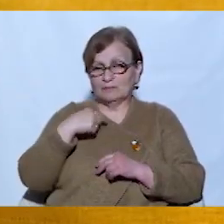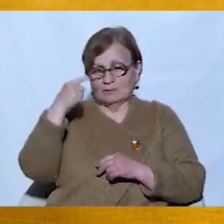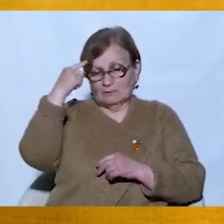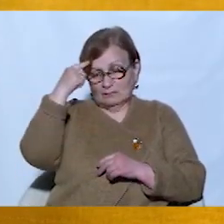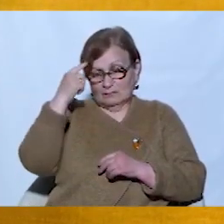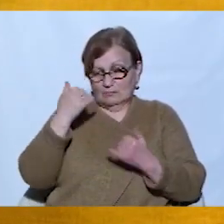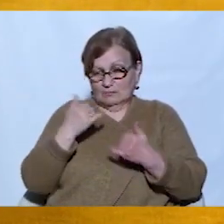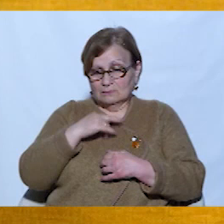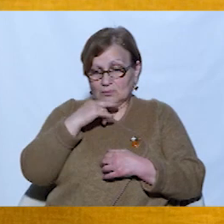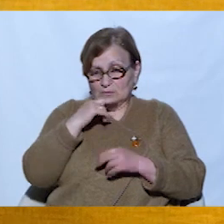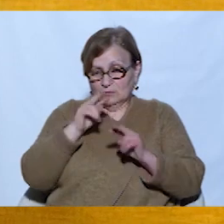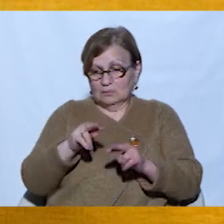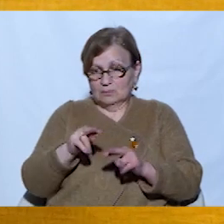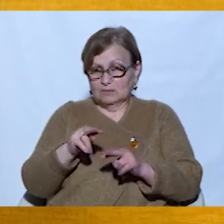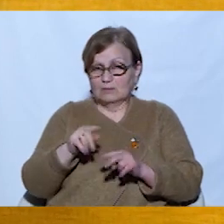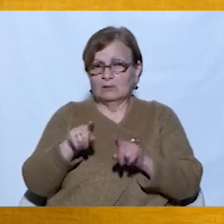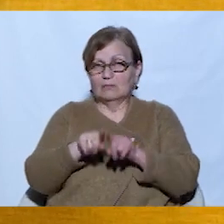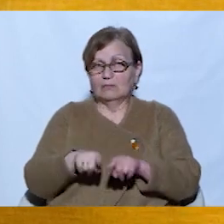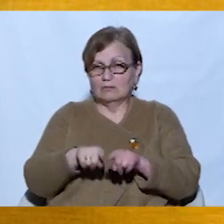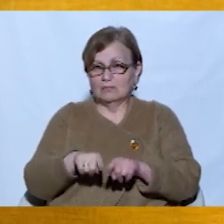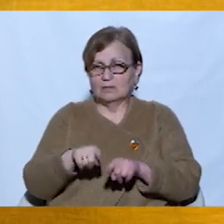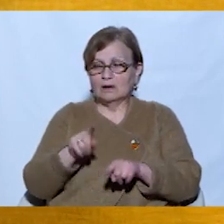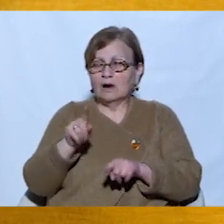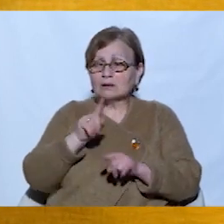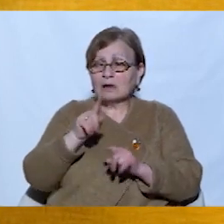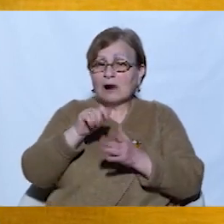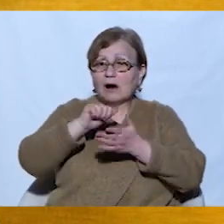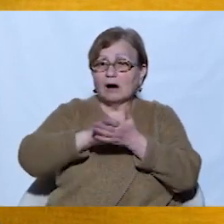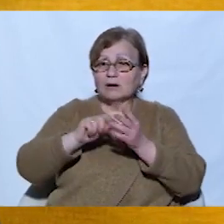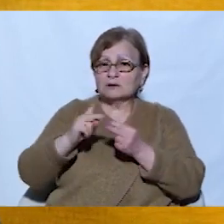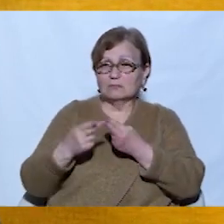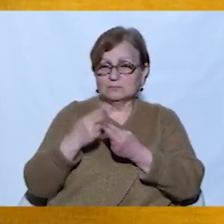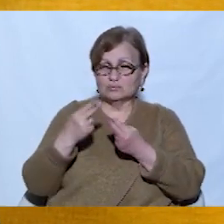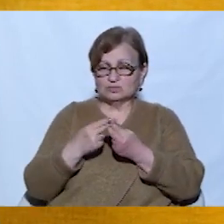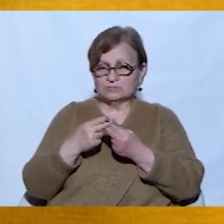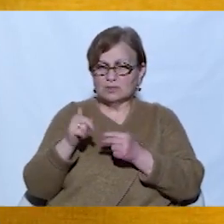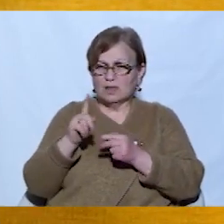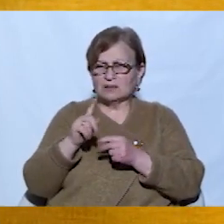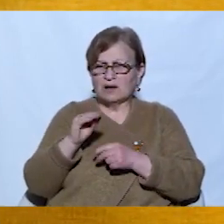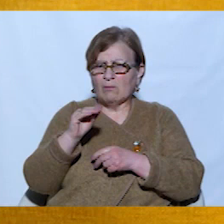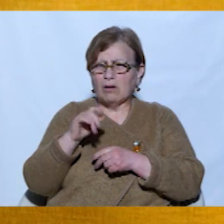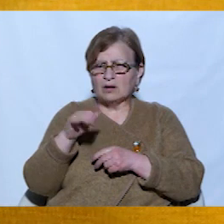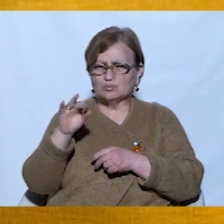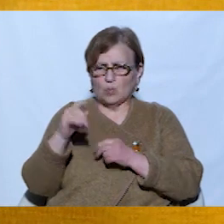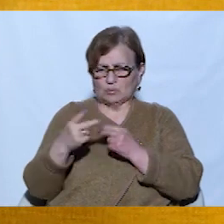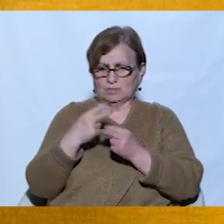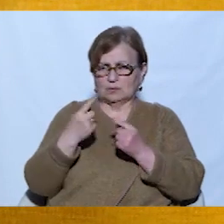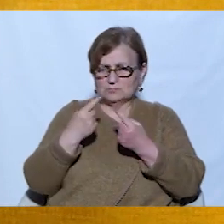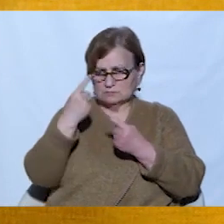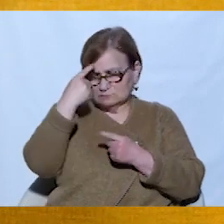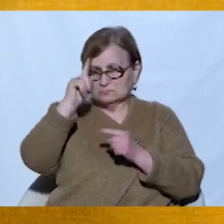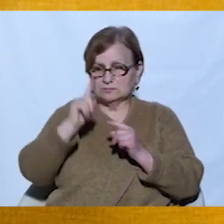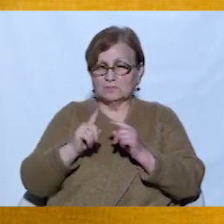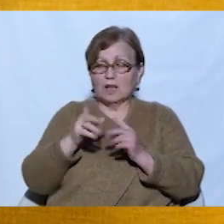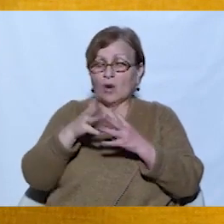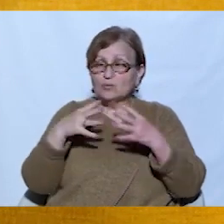შემთხვევაში გავამახვილოთ ყურადღება თუნდაც იგივე მაპროვოცირებელ ფაქტორებზე. რა ტიპის ფაქტორები არსებობს ასეთ შემთხვევაში და რას უნდა